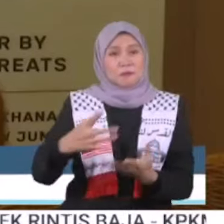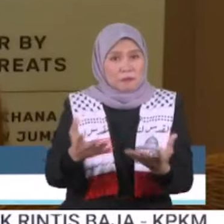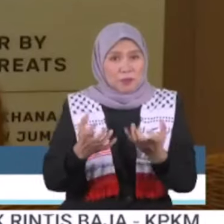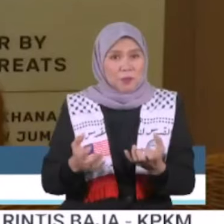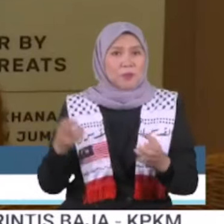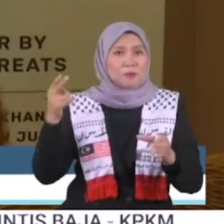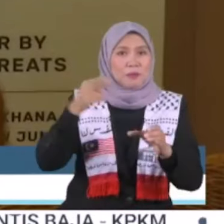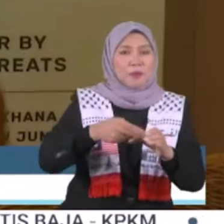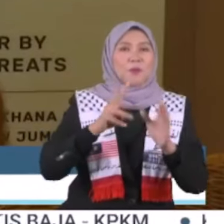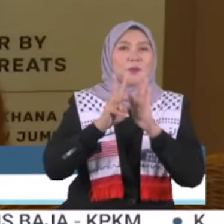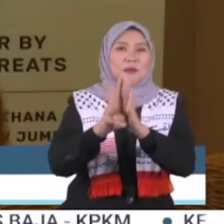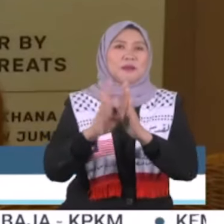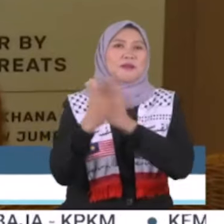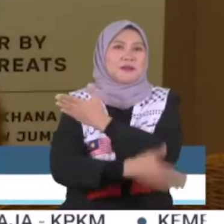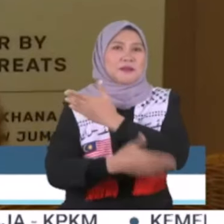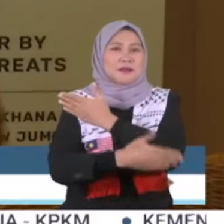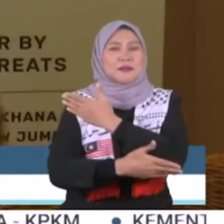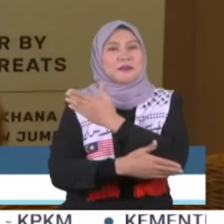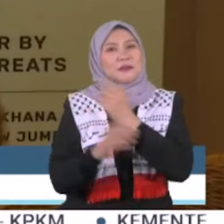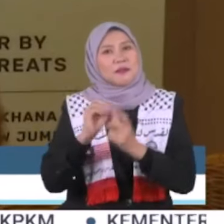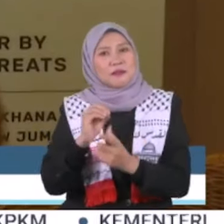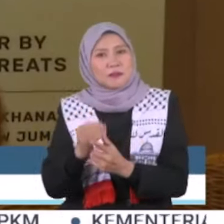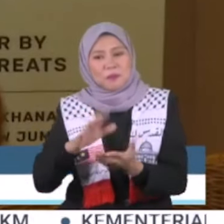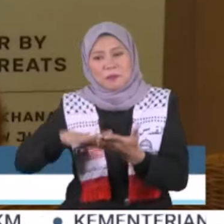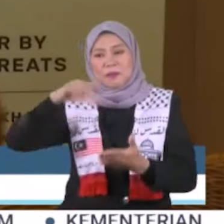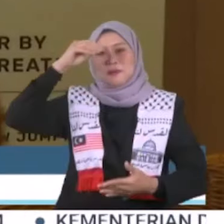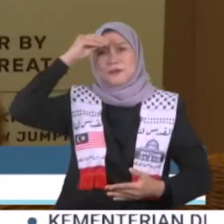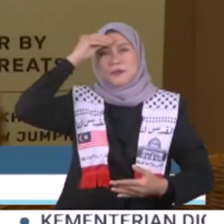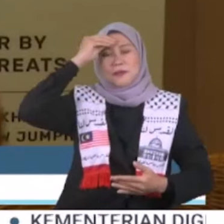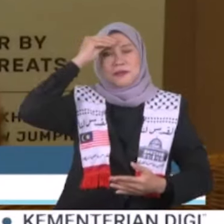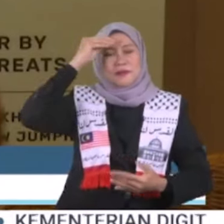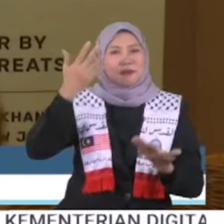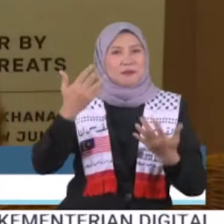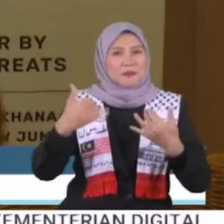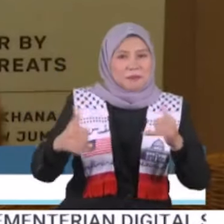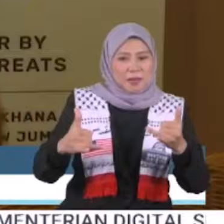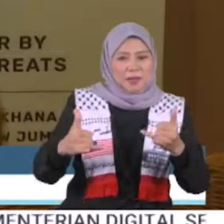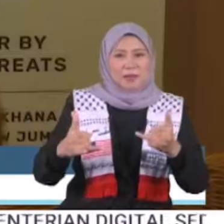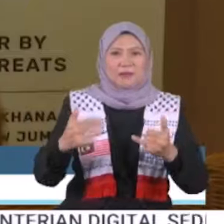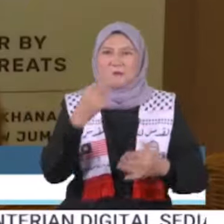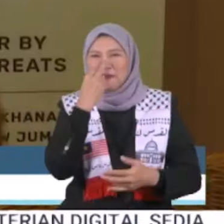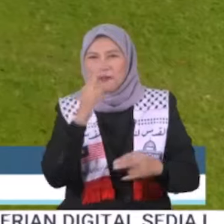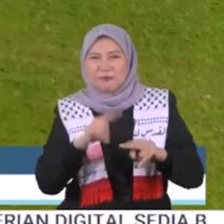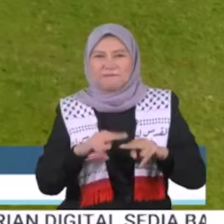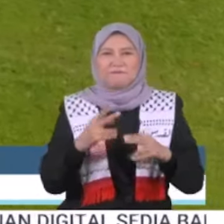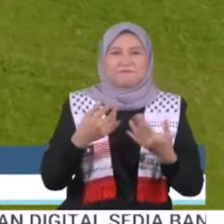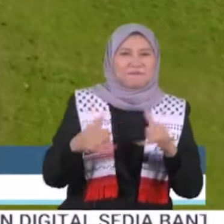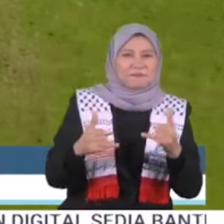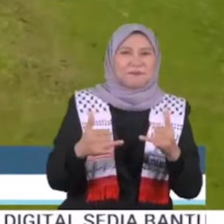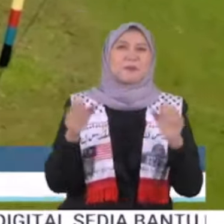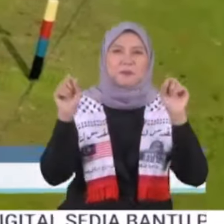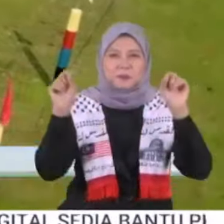nak represent negara kita ataupun nak belajar untuk sahaja nak main for fun, lah orang kata.